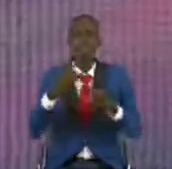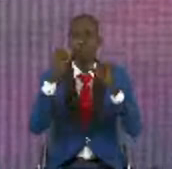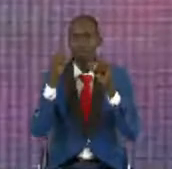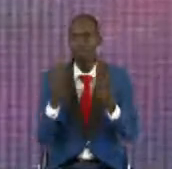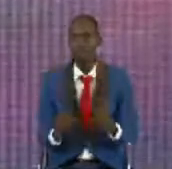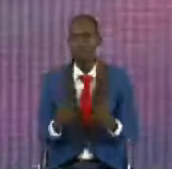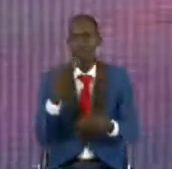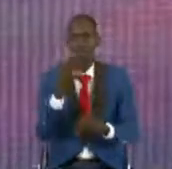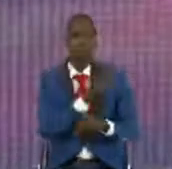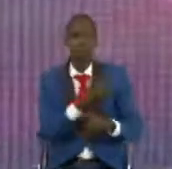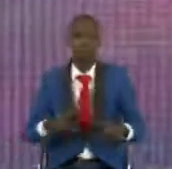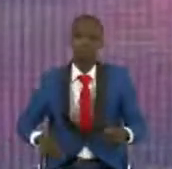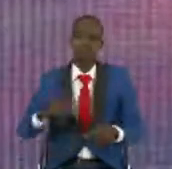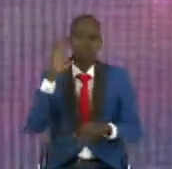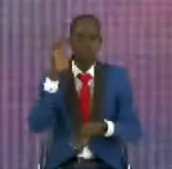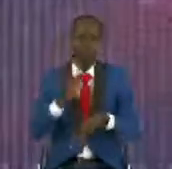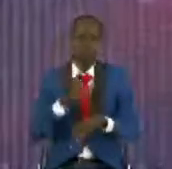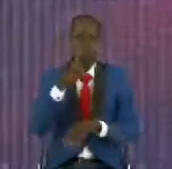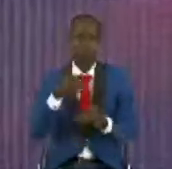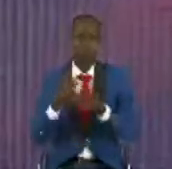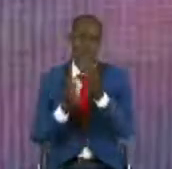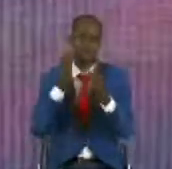la puissance du Seigneur va te toucher.